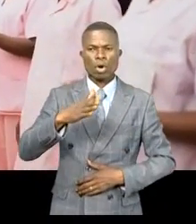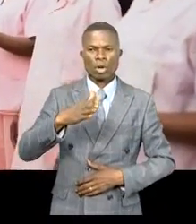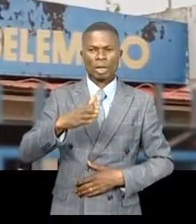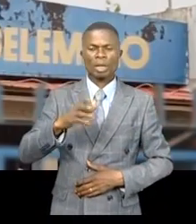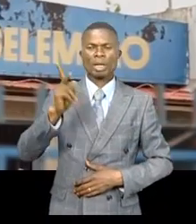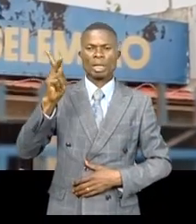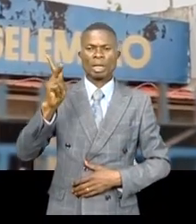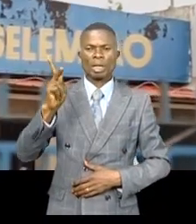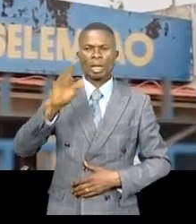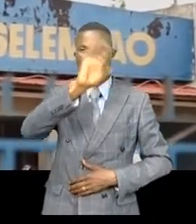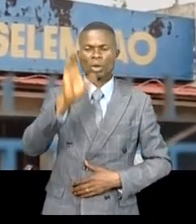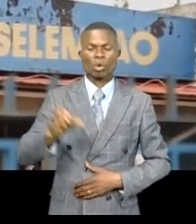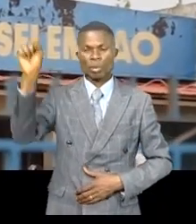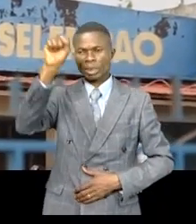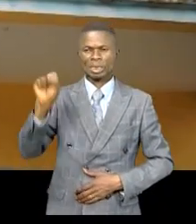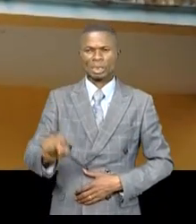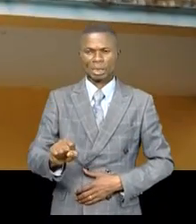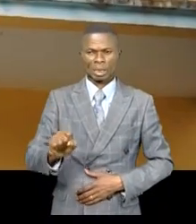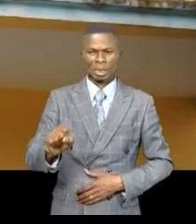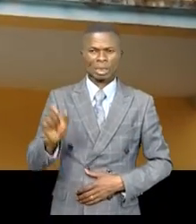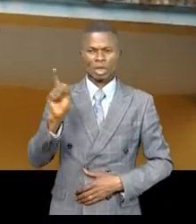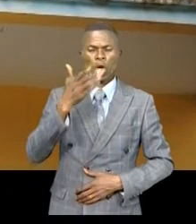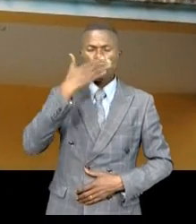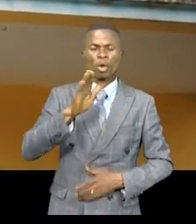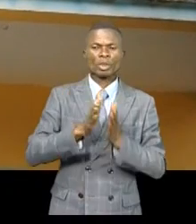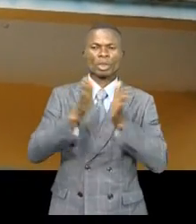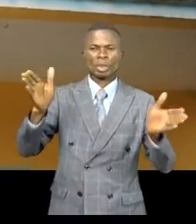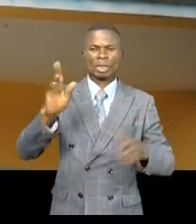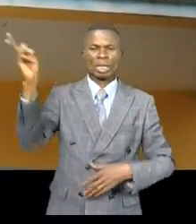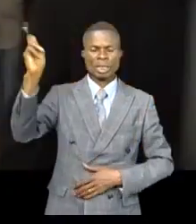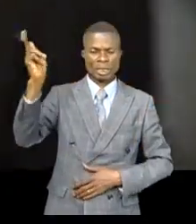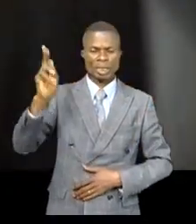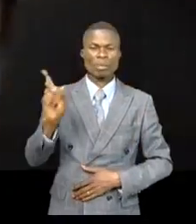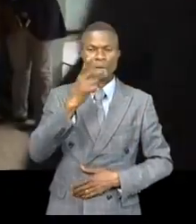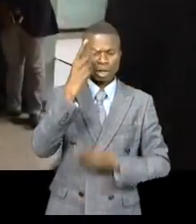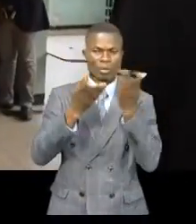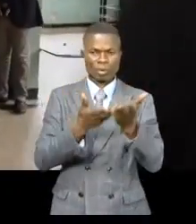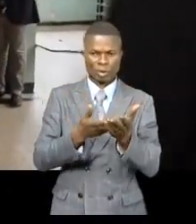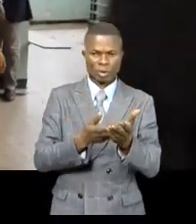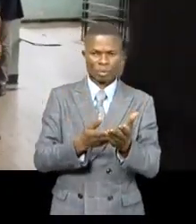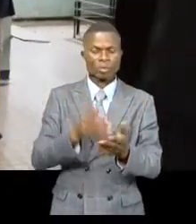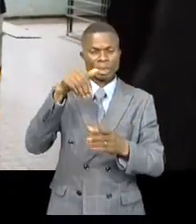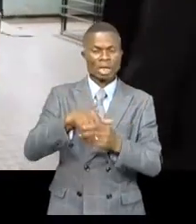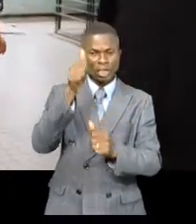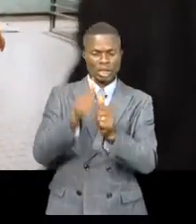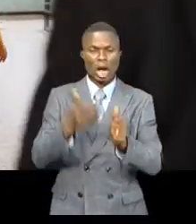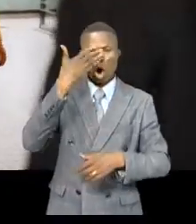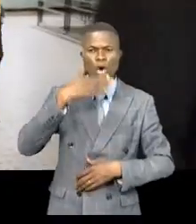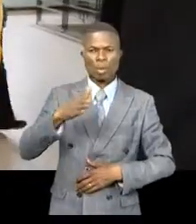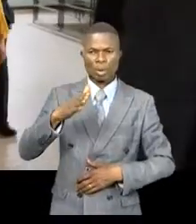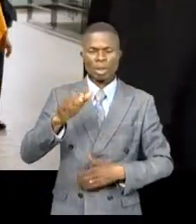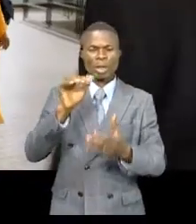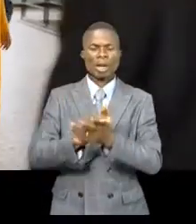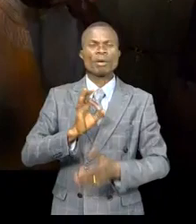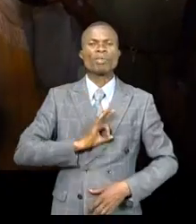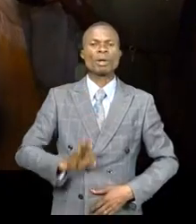Kitokimosi dans la commune de Selembao et de l'hôpital général de référence de Kitambo. Dans chacun de ces centres hospitaliers, l'épouse du chef